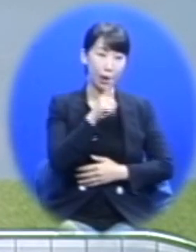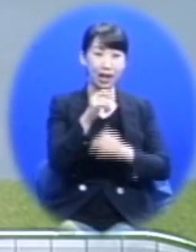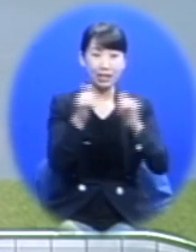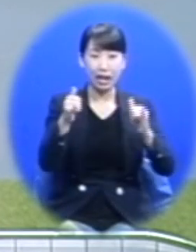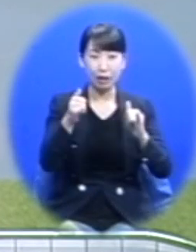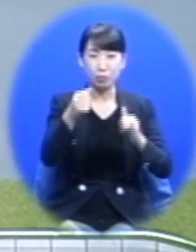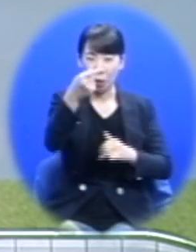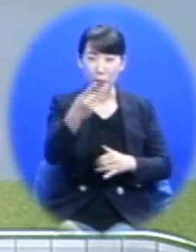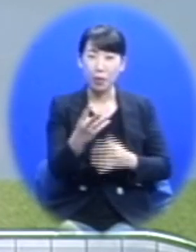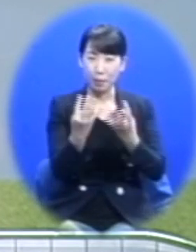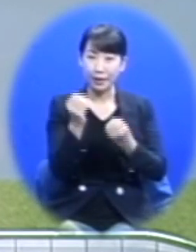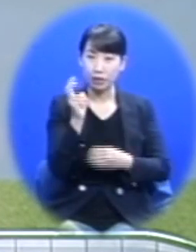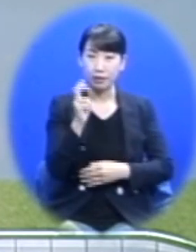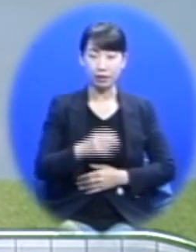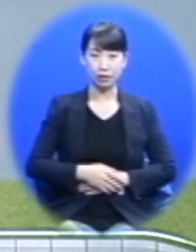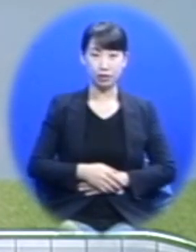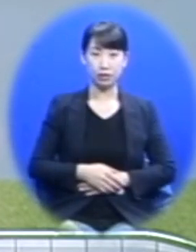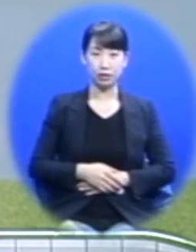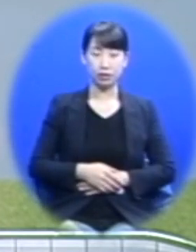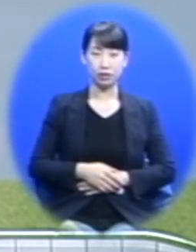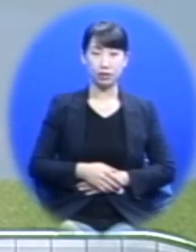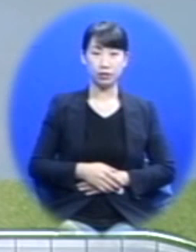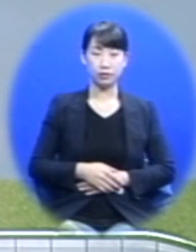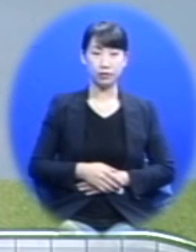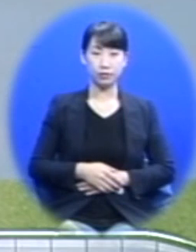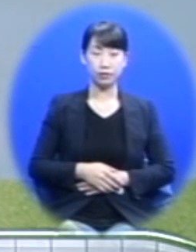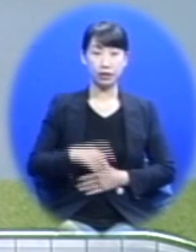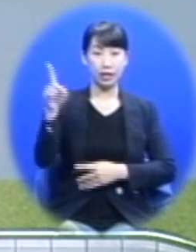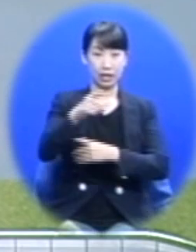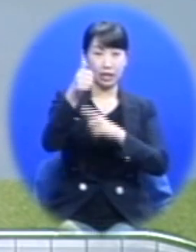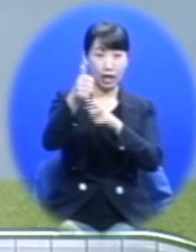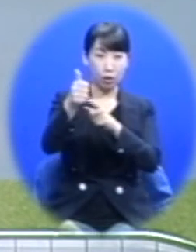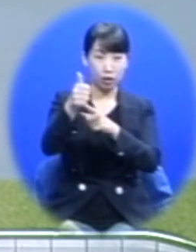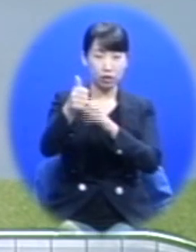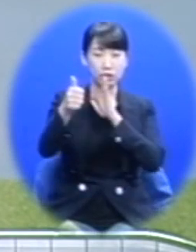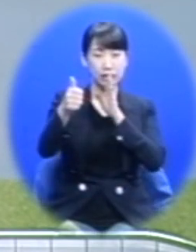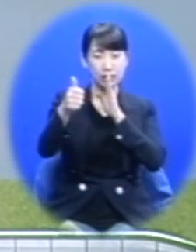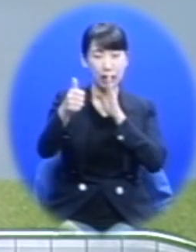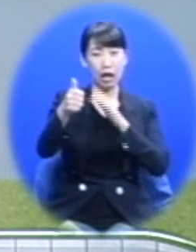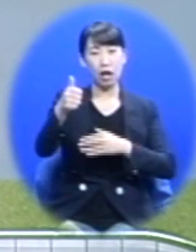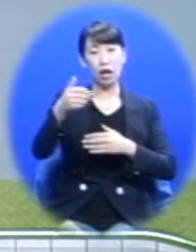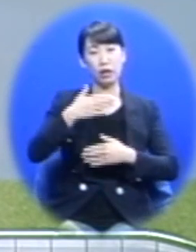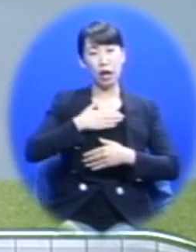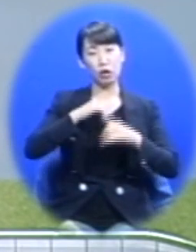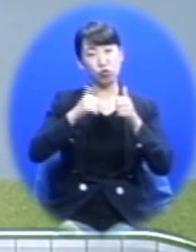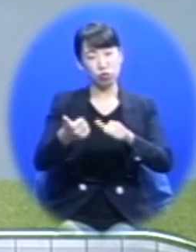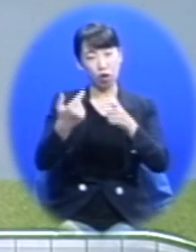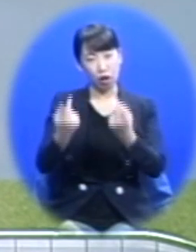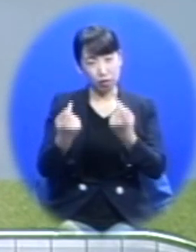거예요. 여러분은 절대로 동의하지 않을 거예요. 다윗이 진짜 마지막이고 완전히 절망이다.